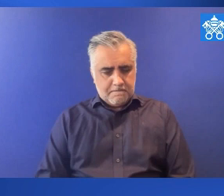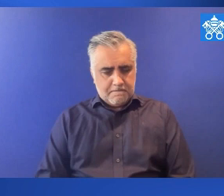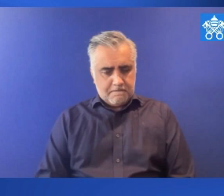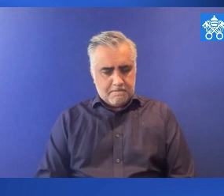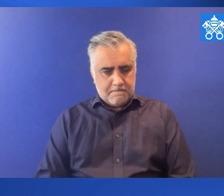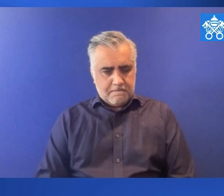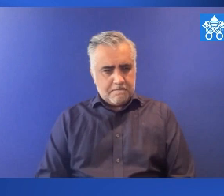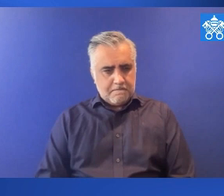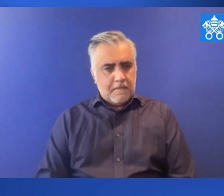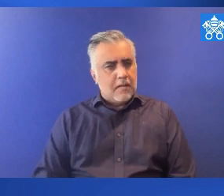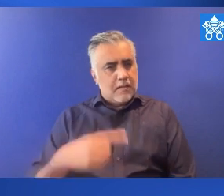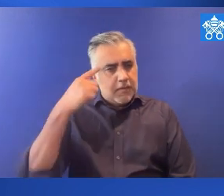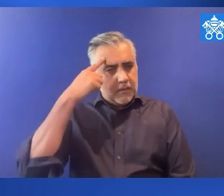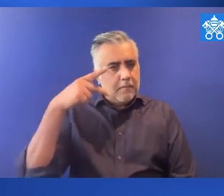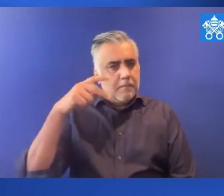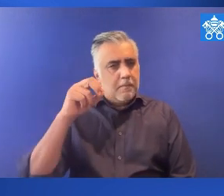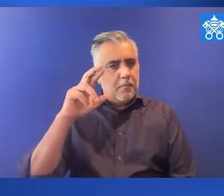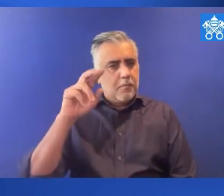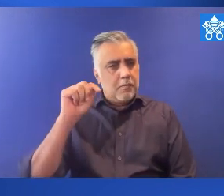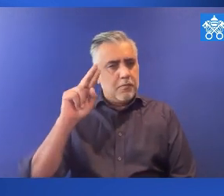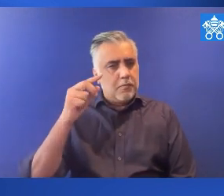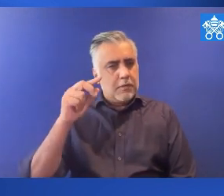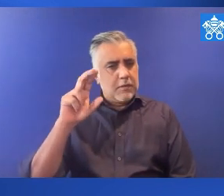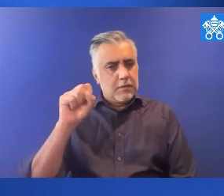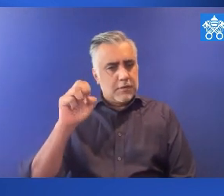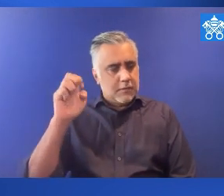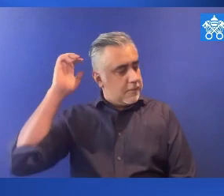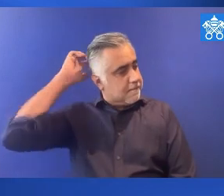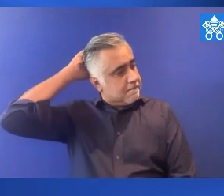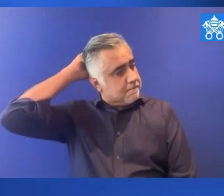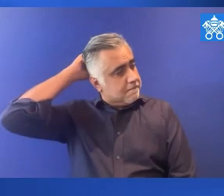a minha esperança. Palavra do Senhor.